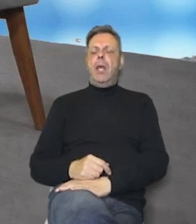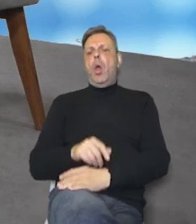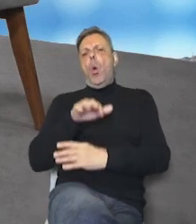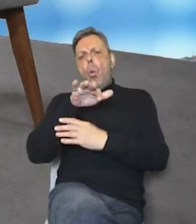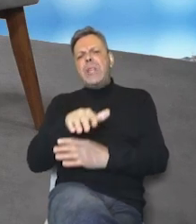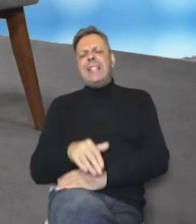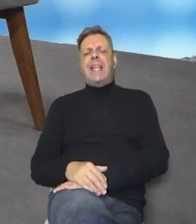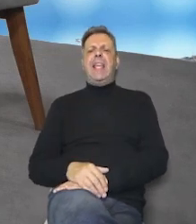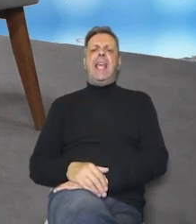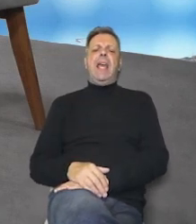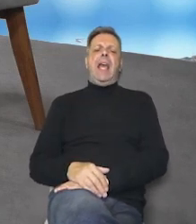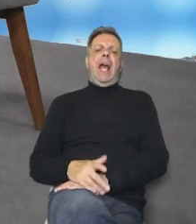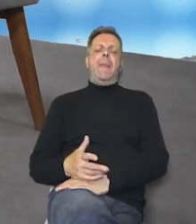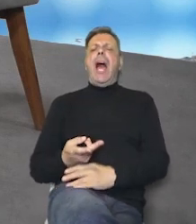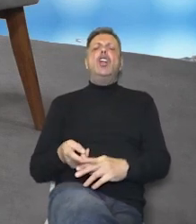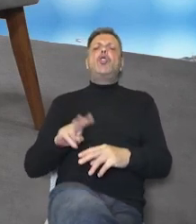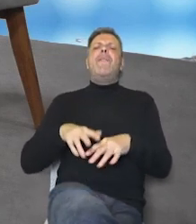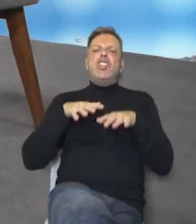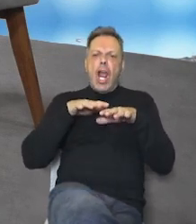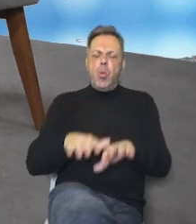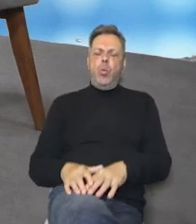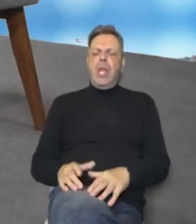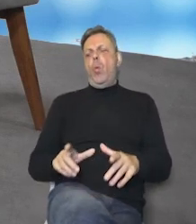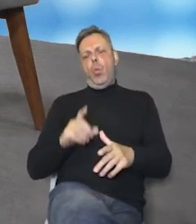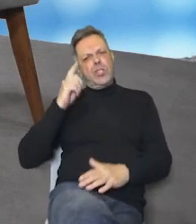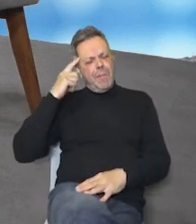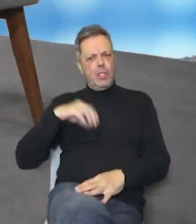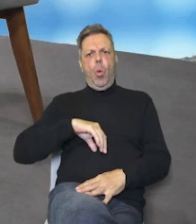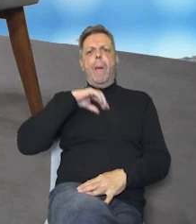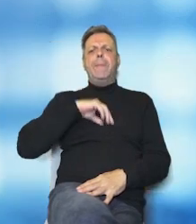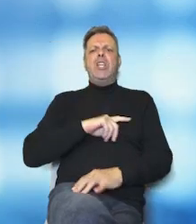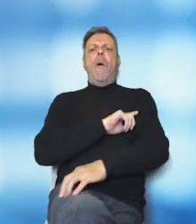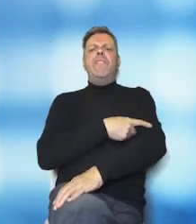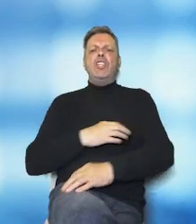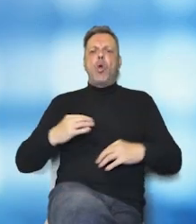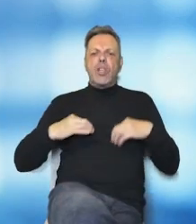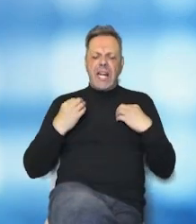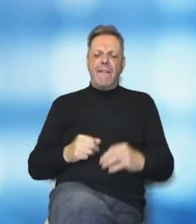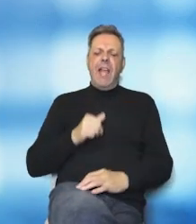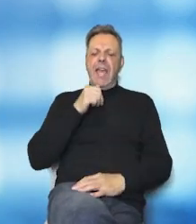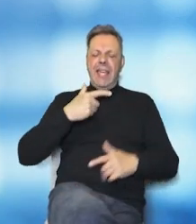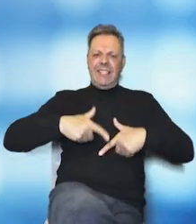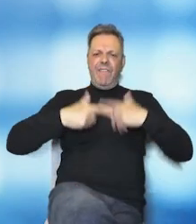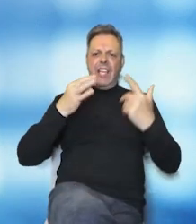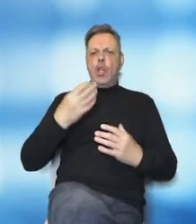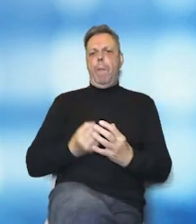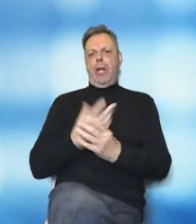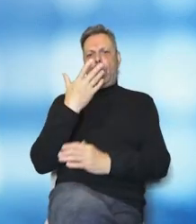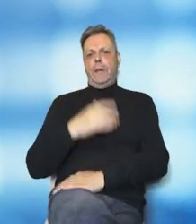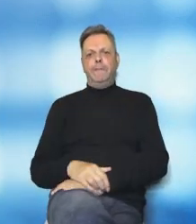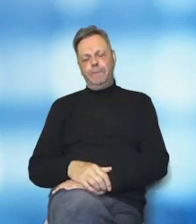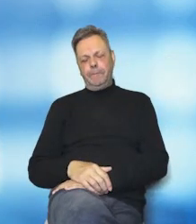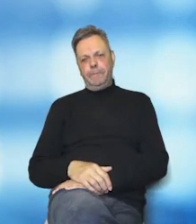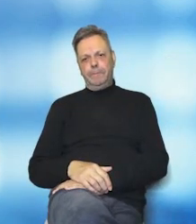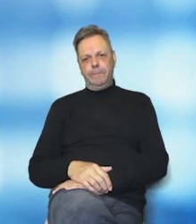utjecati na što više ljudi u smislu psihofizičkog zdravlja i u smislu svijesti o prirodi. Jel?